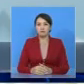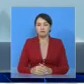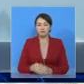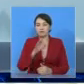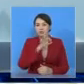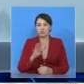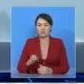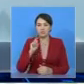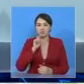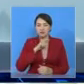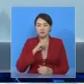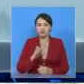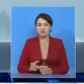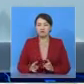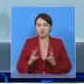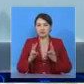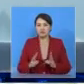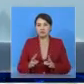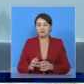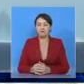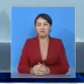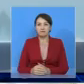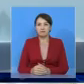процента экономического вреда,